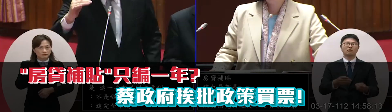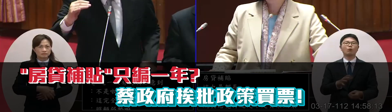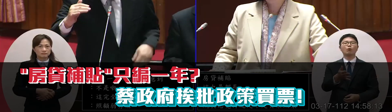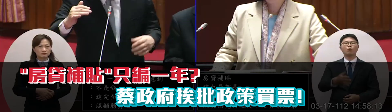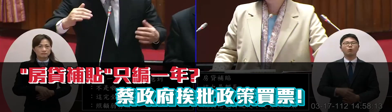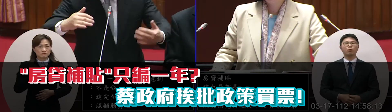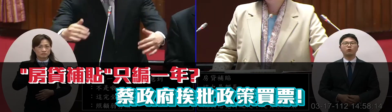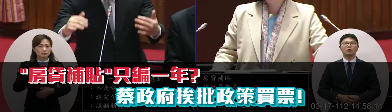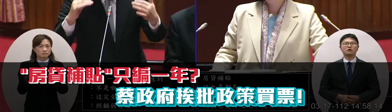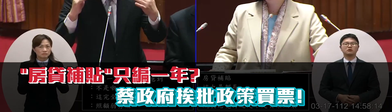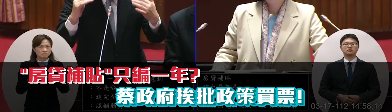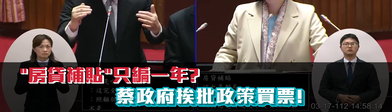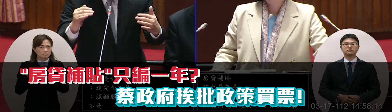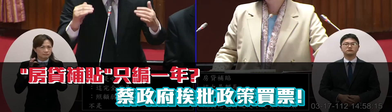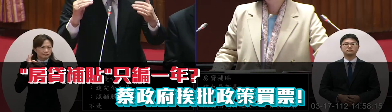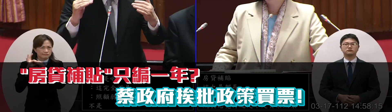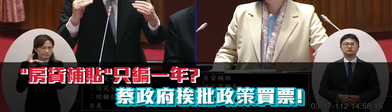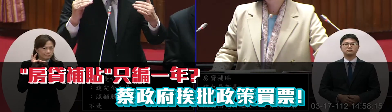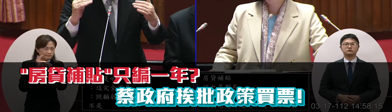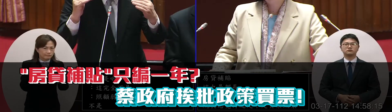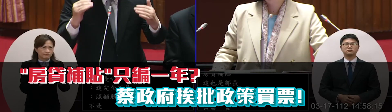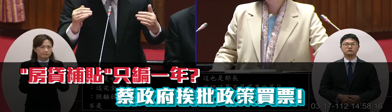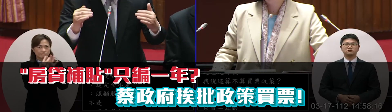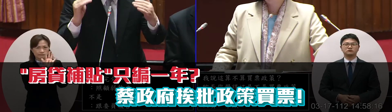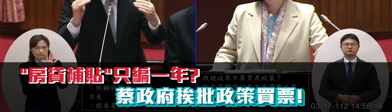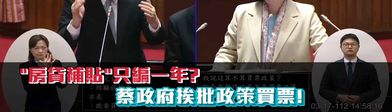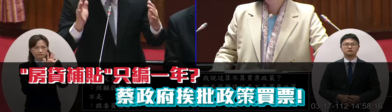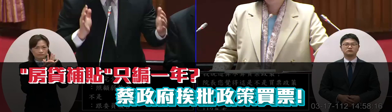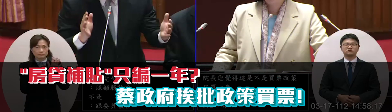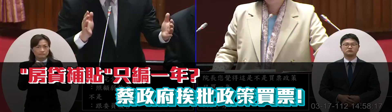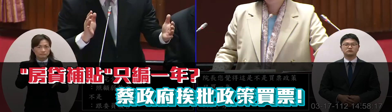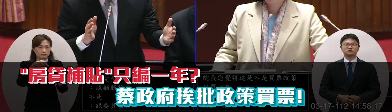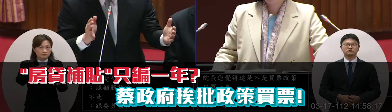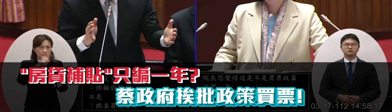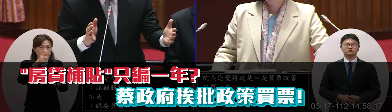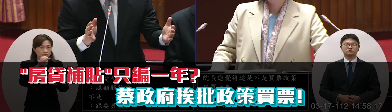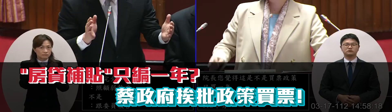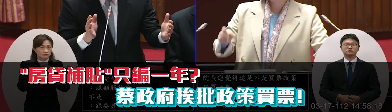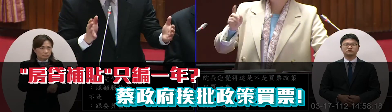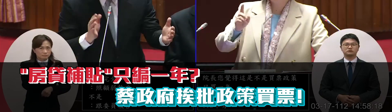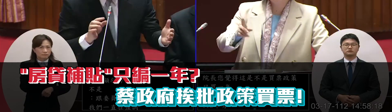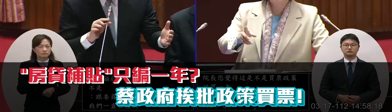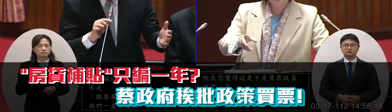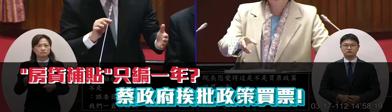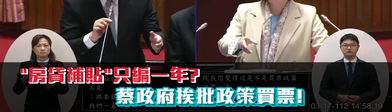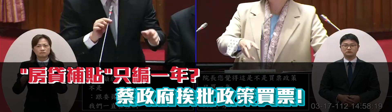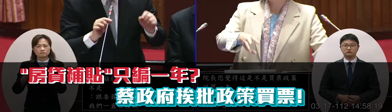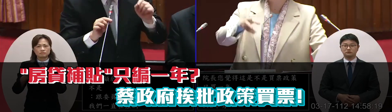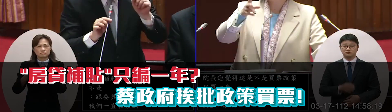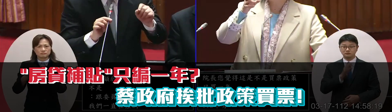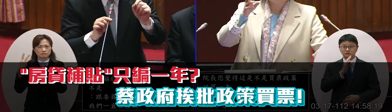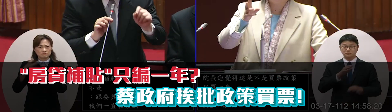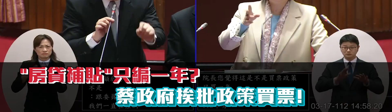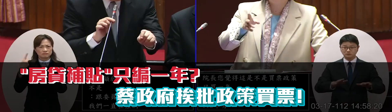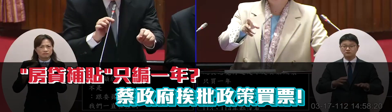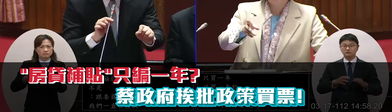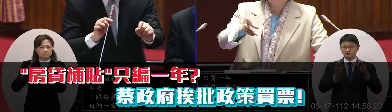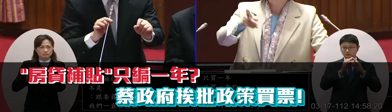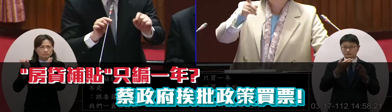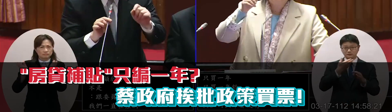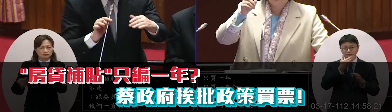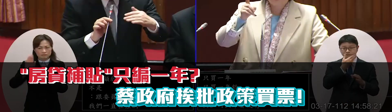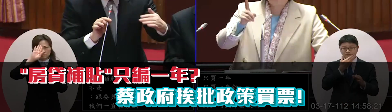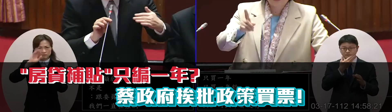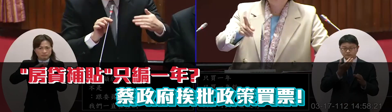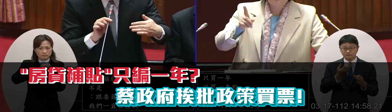直在强调，这个是一次性的，是因为过去3年受疫情影响，这是要帮